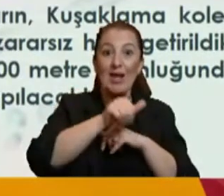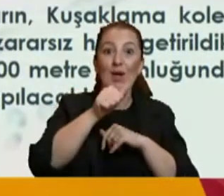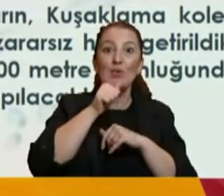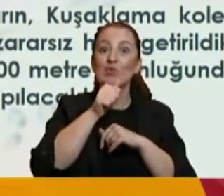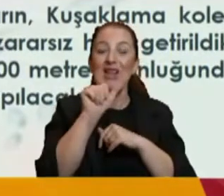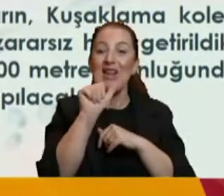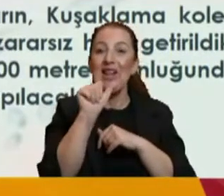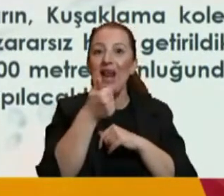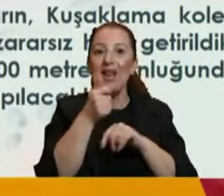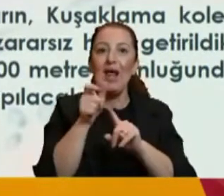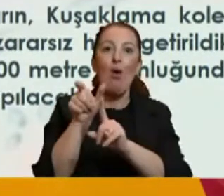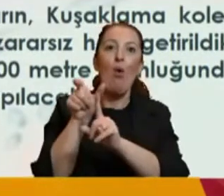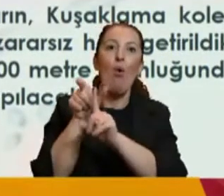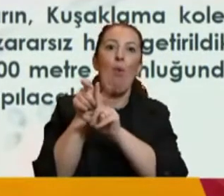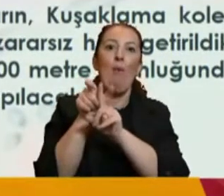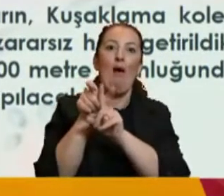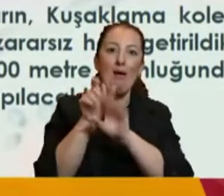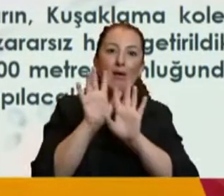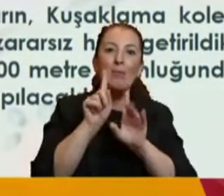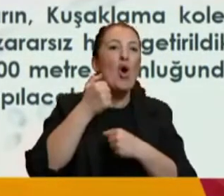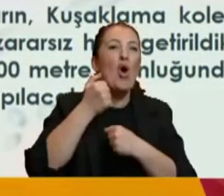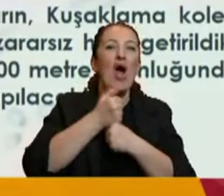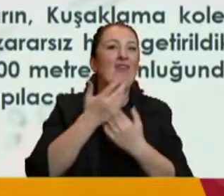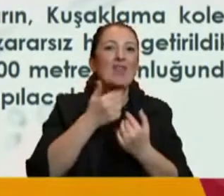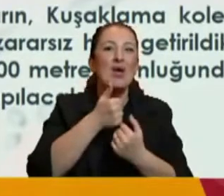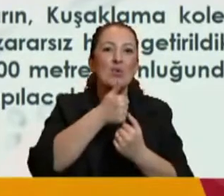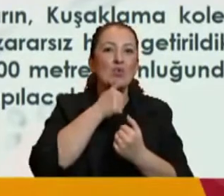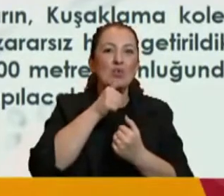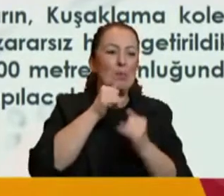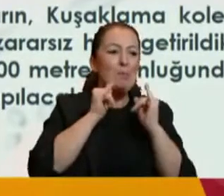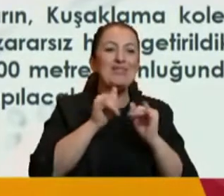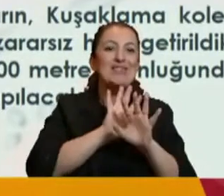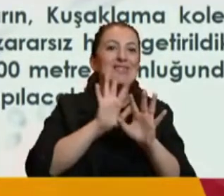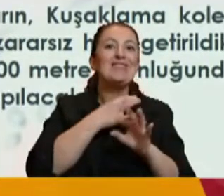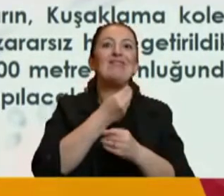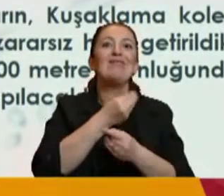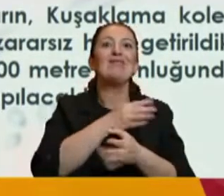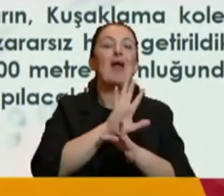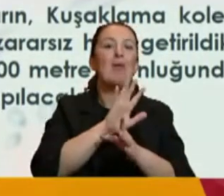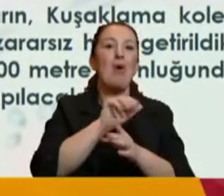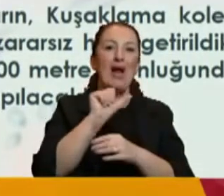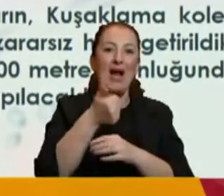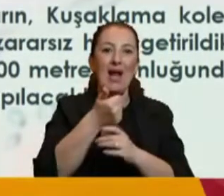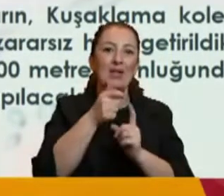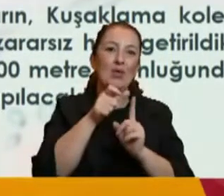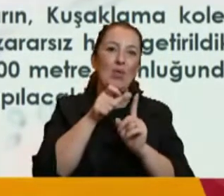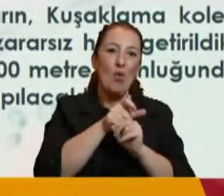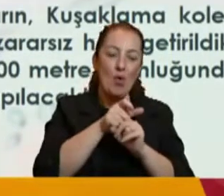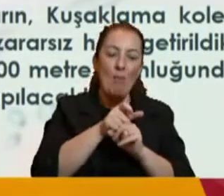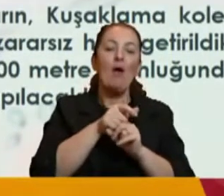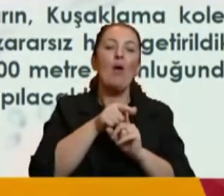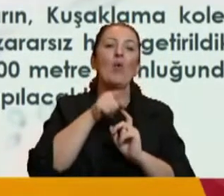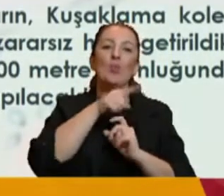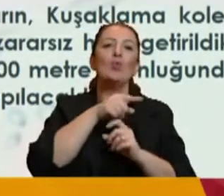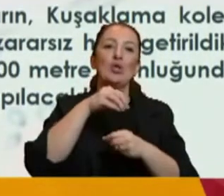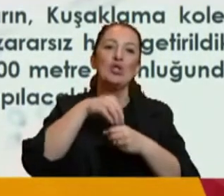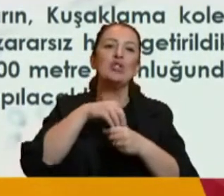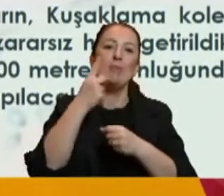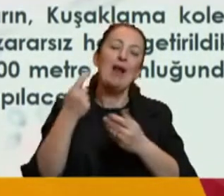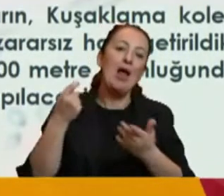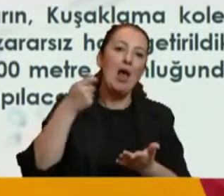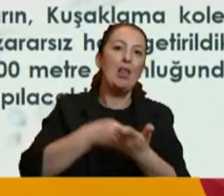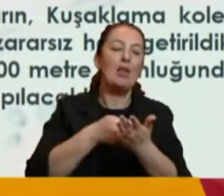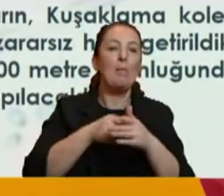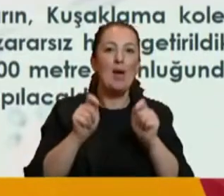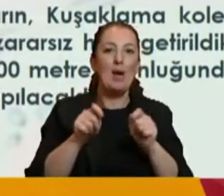korumak Yani bir görevimiz de suyun kalitesini korumak olduğu için Merhaba rızasına da bu şekilde bir yatırım